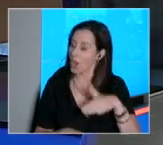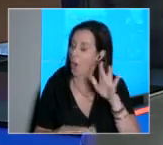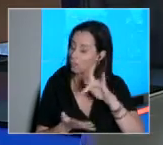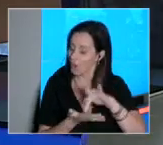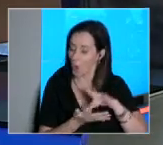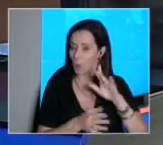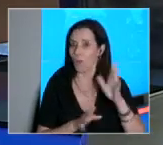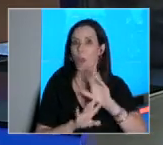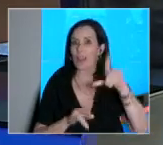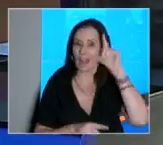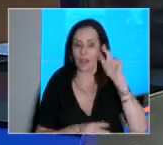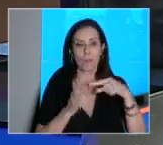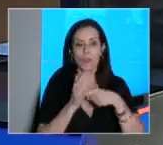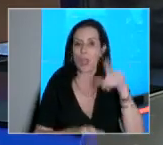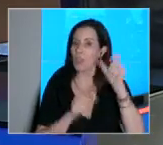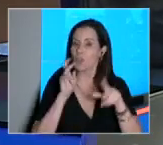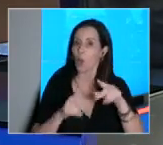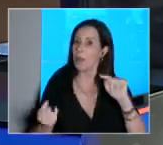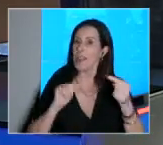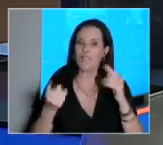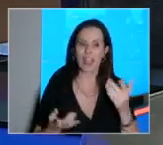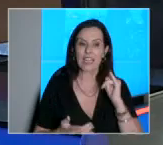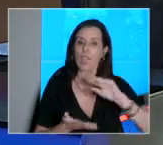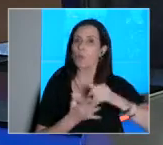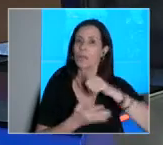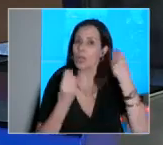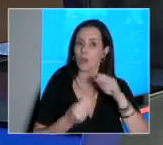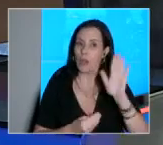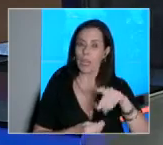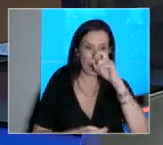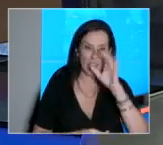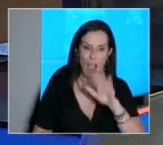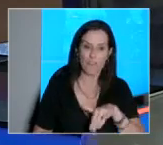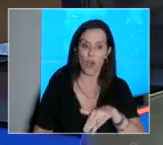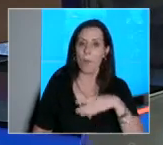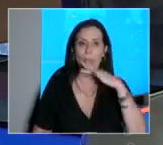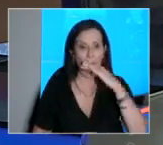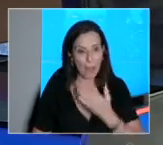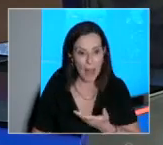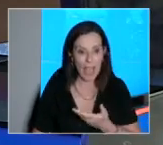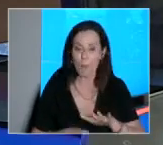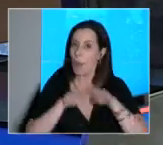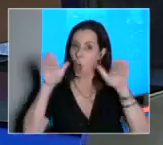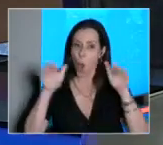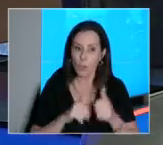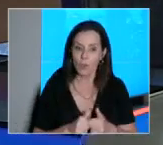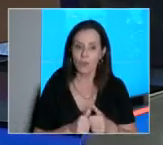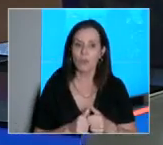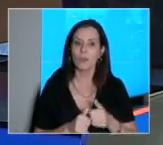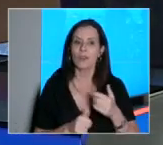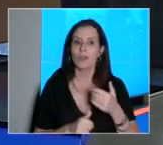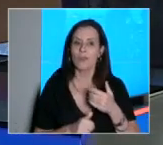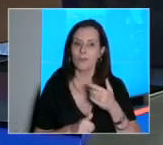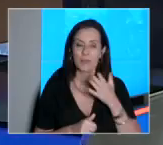יש עוד כמה. למשל, אנשים יכולים להתווכח על איזה חומוס הכי טוב גם ביפו, או ברמלה, או בלוד. זה נכון. אנחנו